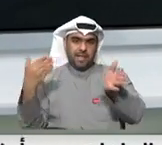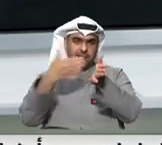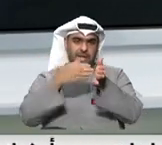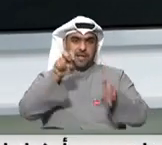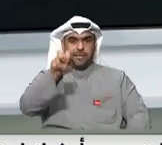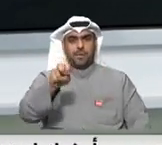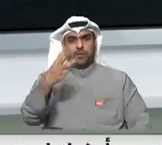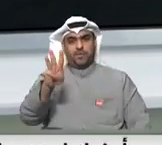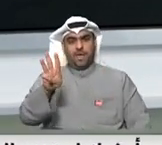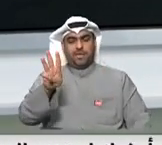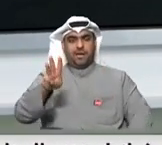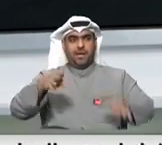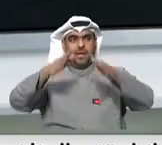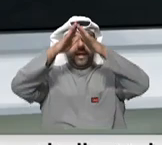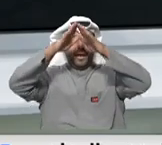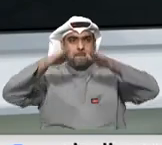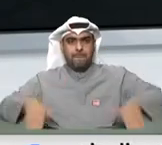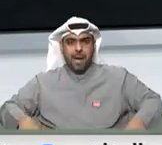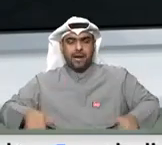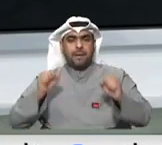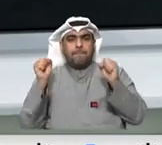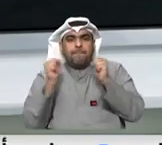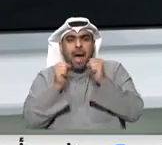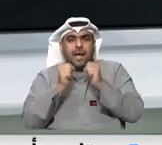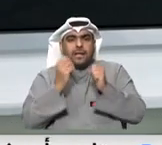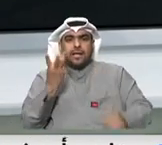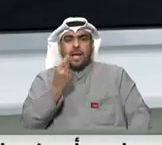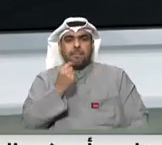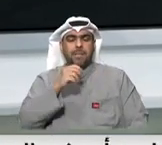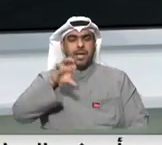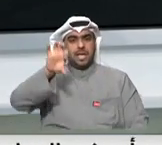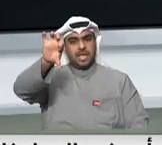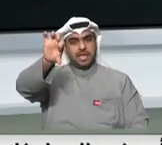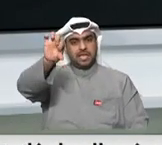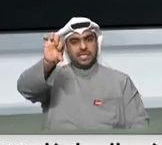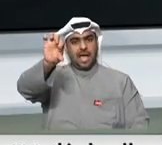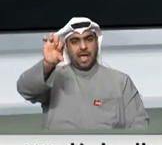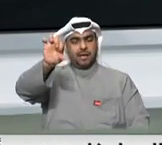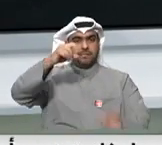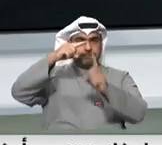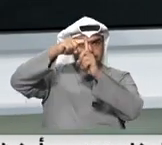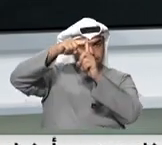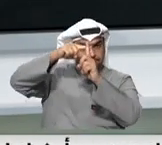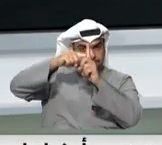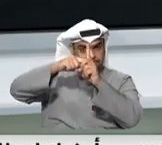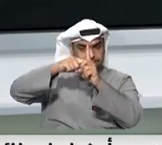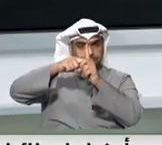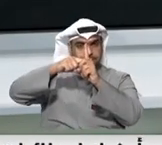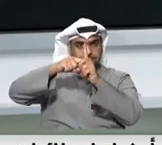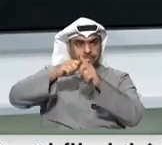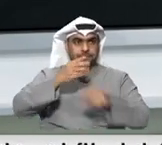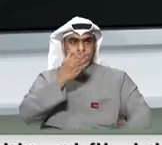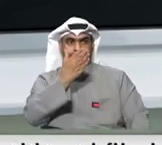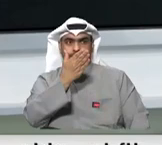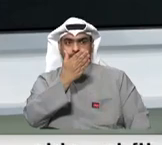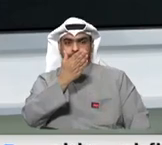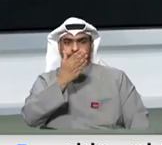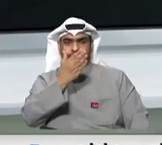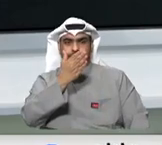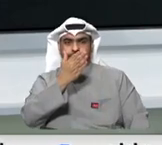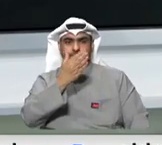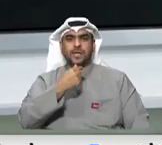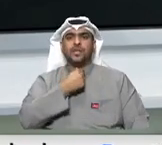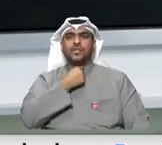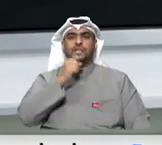وأيضا المناطق الغربية. 9 درجات مئوية متوقع أن تكون في منتصف هذه الليلة في منطقتي الشقاية والسالمي. في